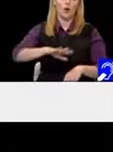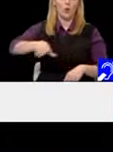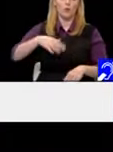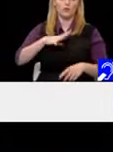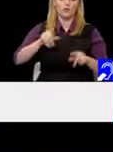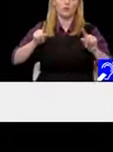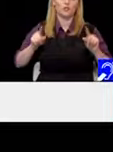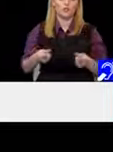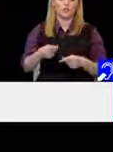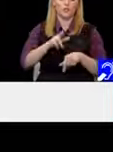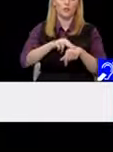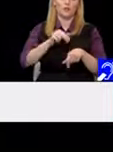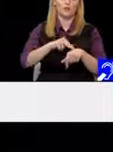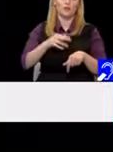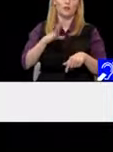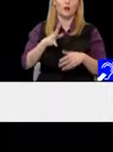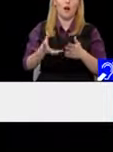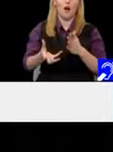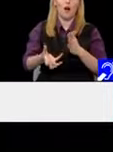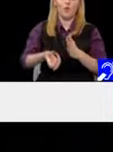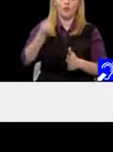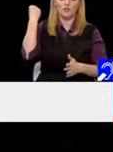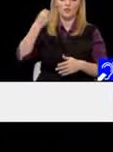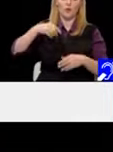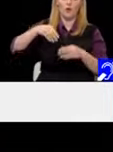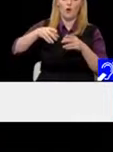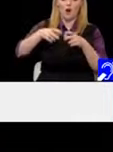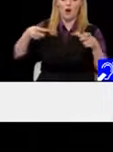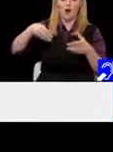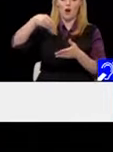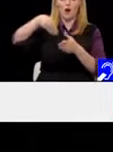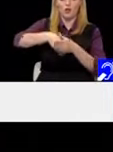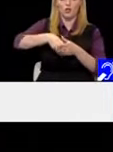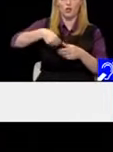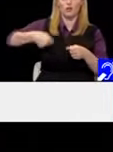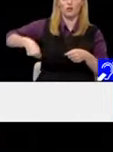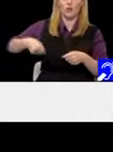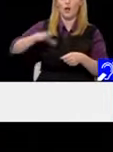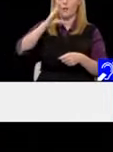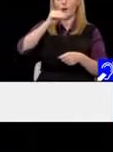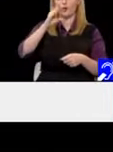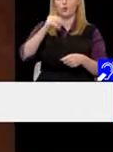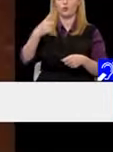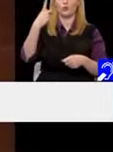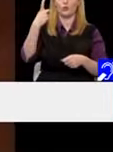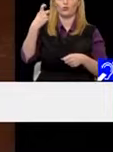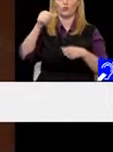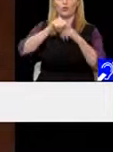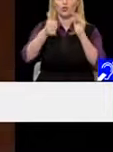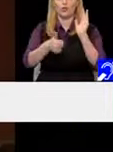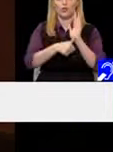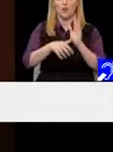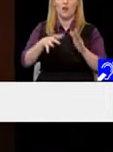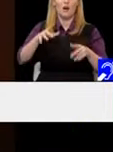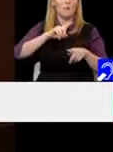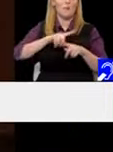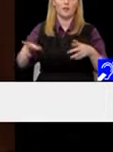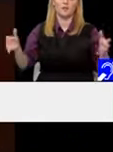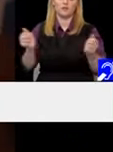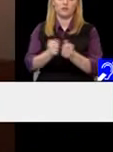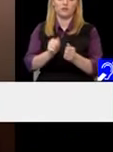fost reținut de oamenii legii după ce a sustras un portmoneu din geanta unei femei în microbuzul de pe ruta 116. Căptașul a fost escortat